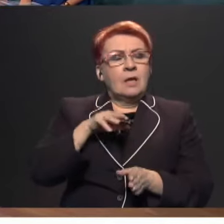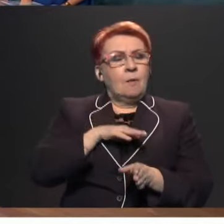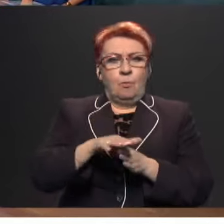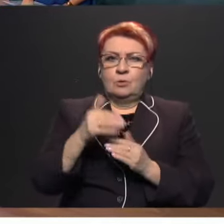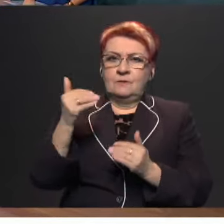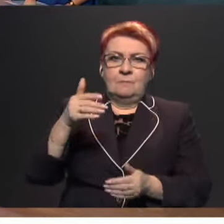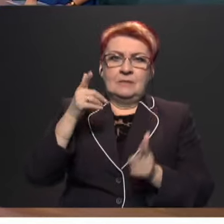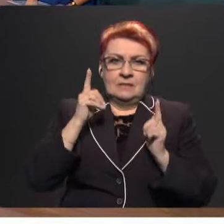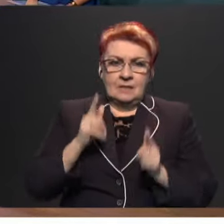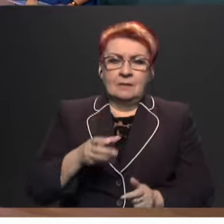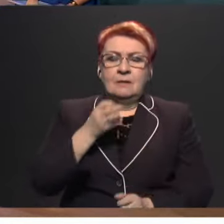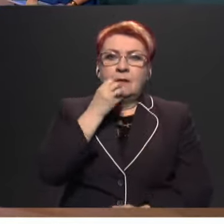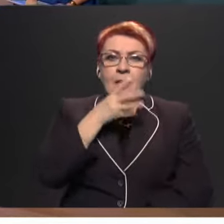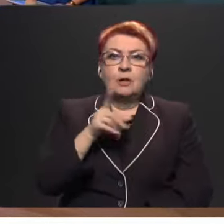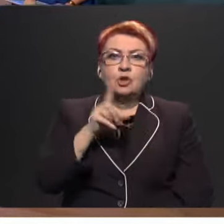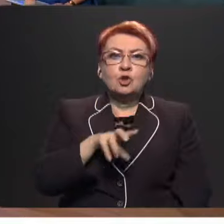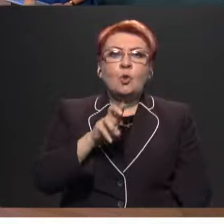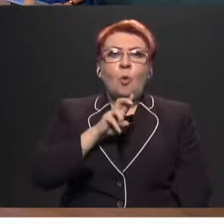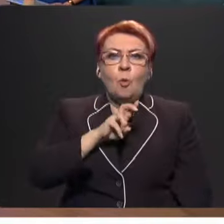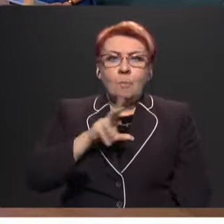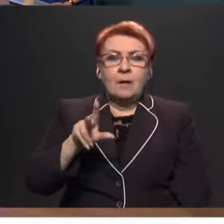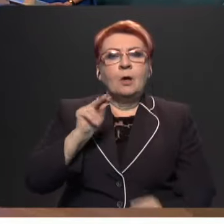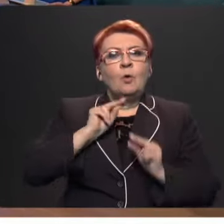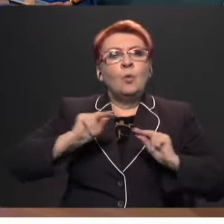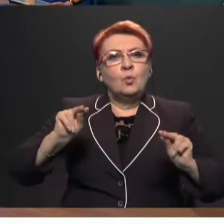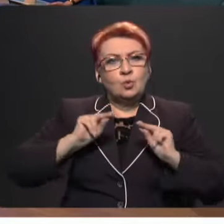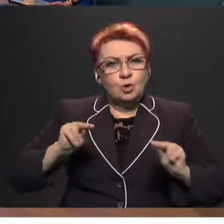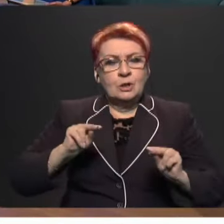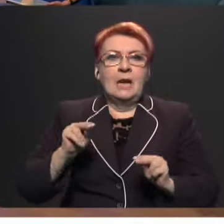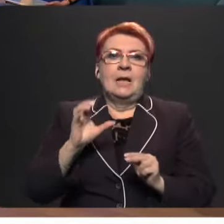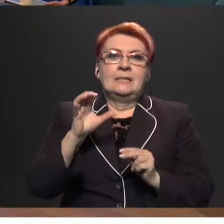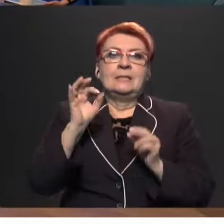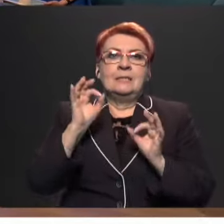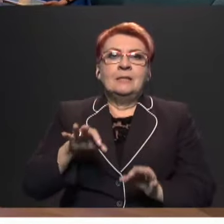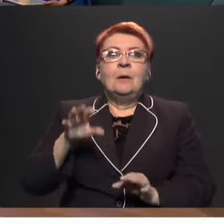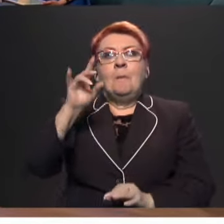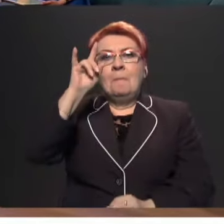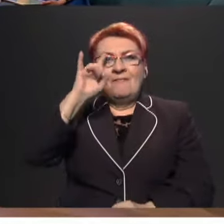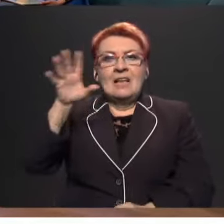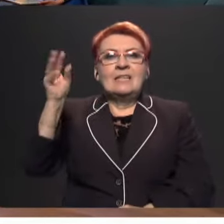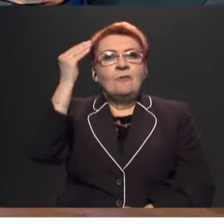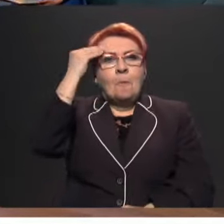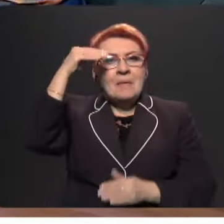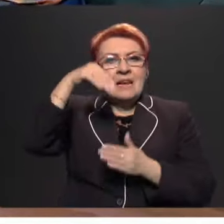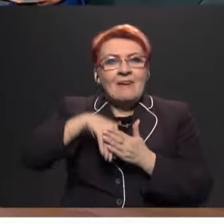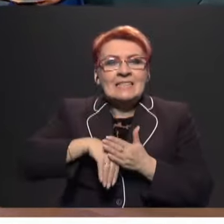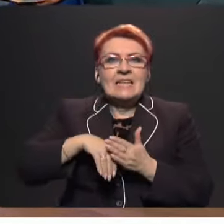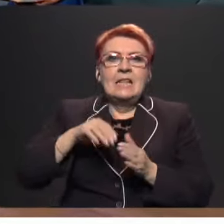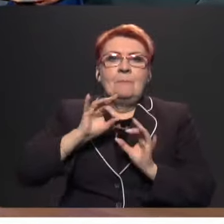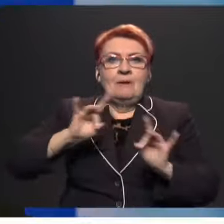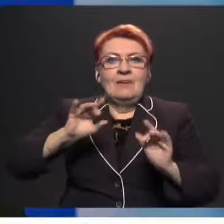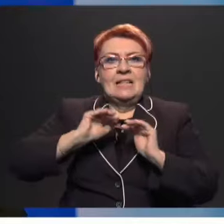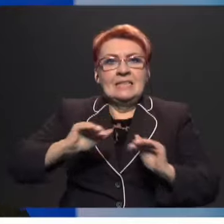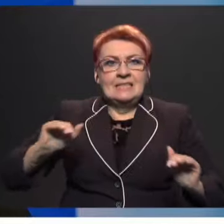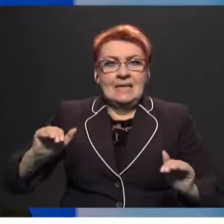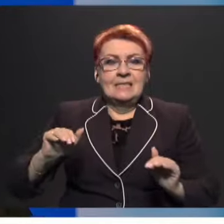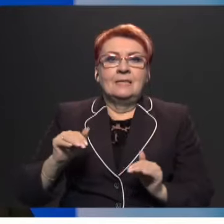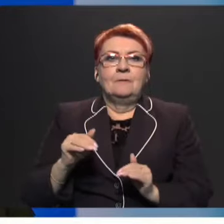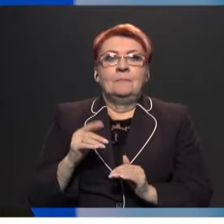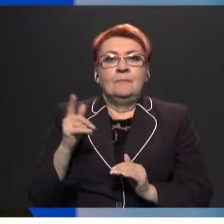согласен. Действительно, хорошо, чтобы учителя с православным мировоззрением говорили детям в рамках своих